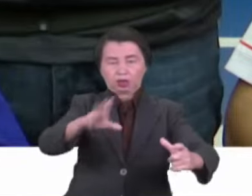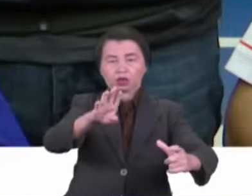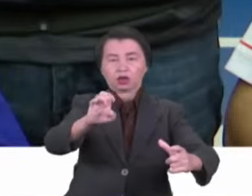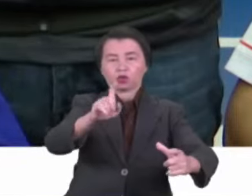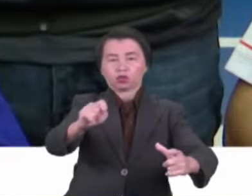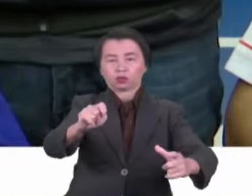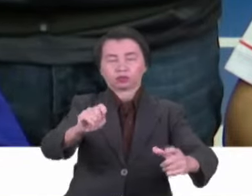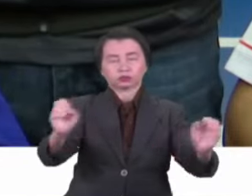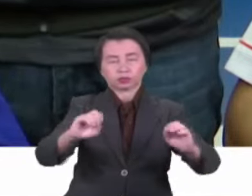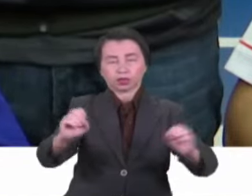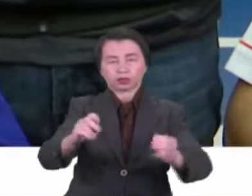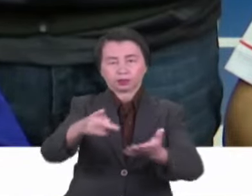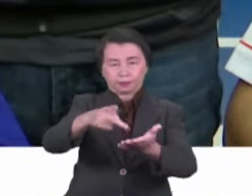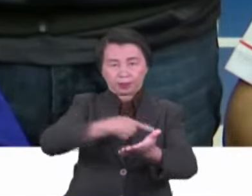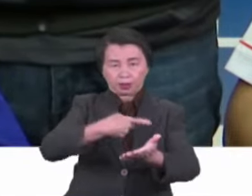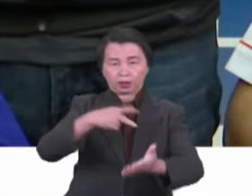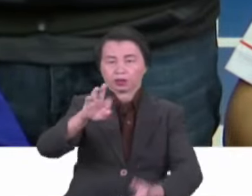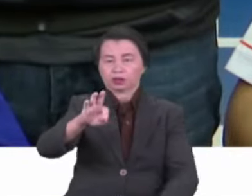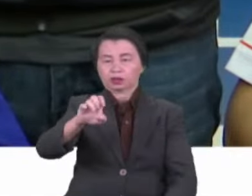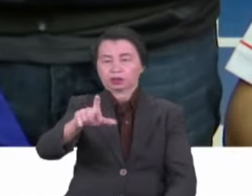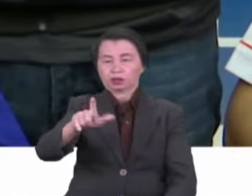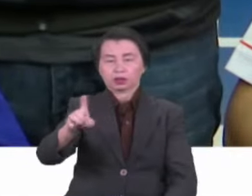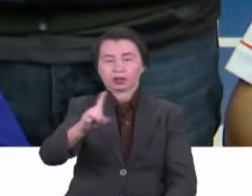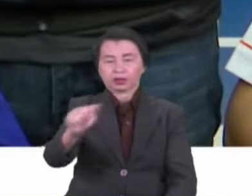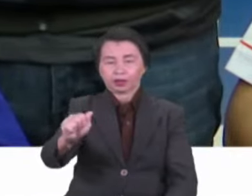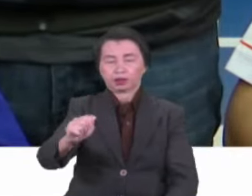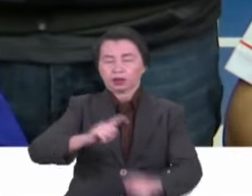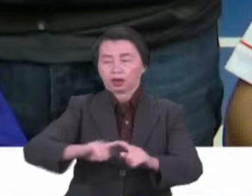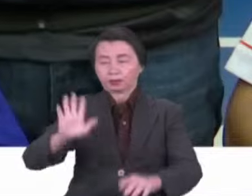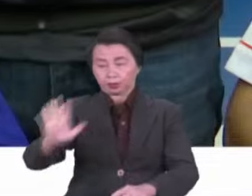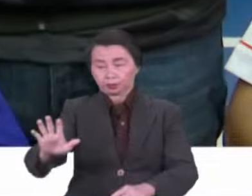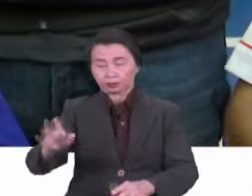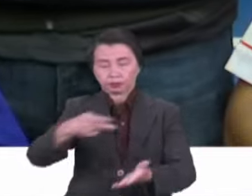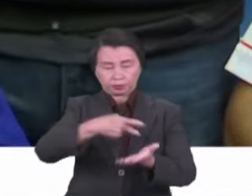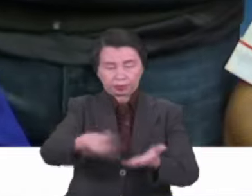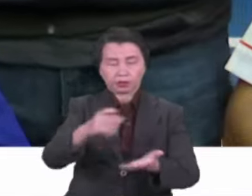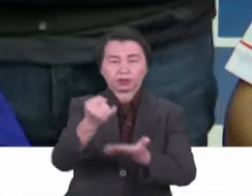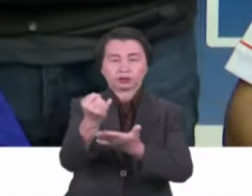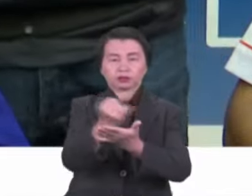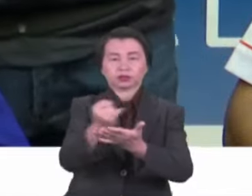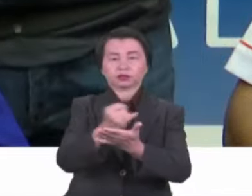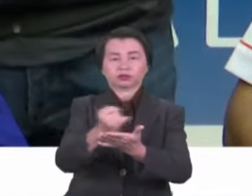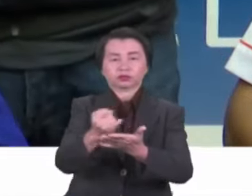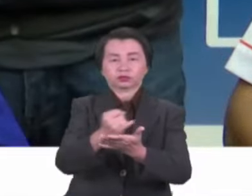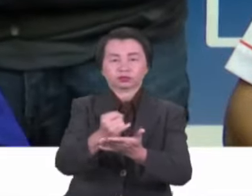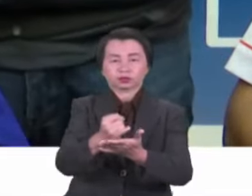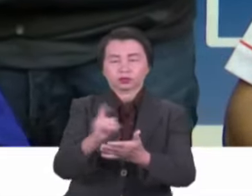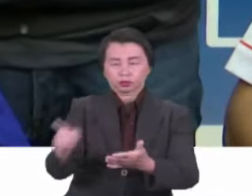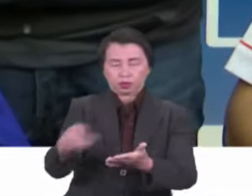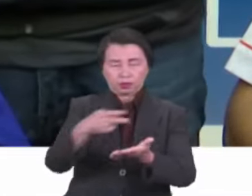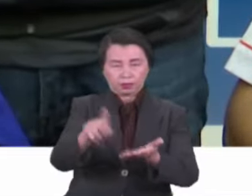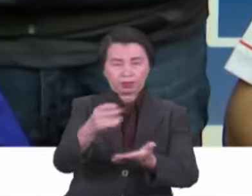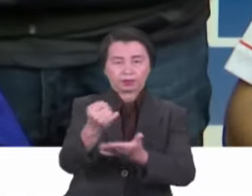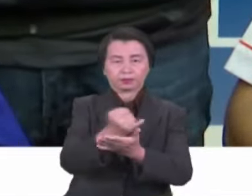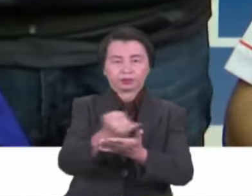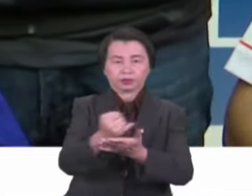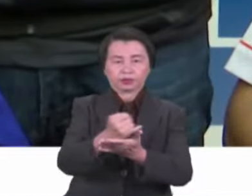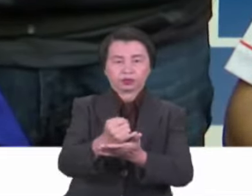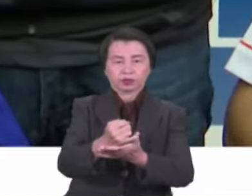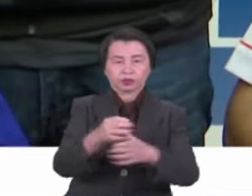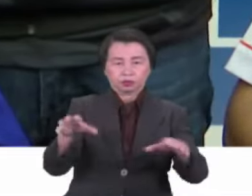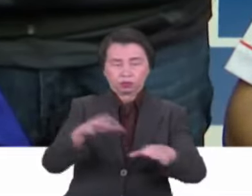bayaran kepada Felda, cuma mereka perlu membayar premium tanah. Dan premium tanah